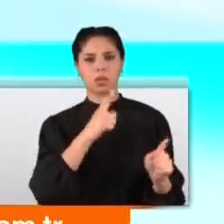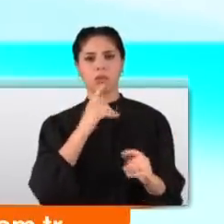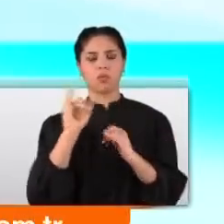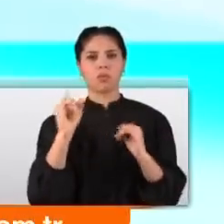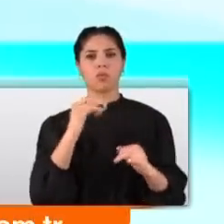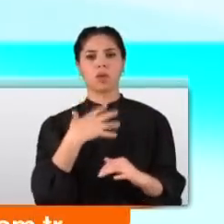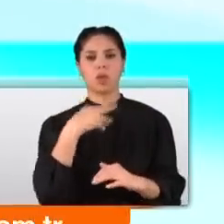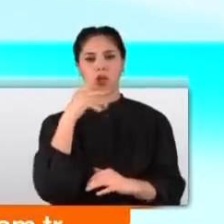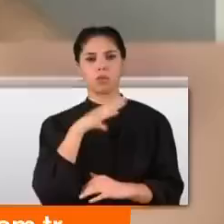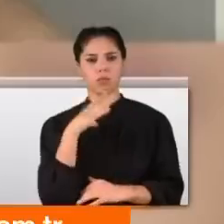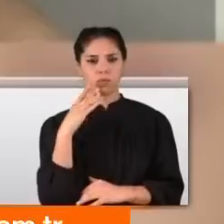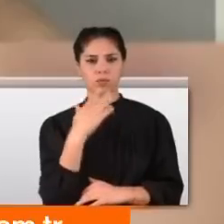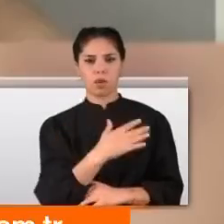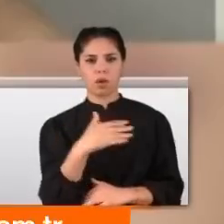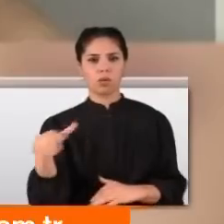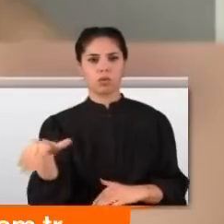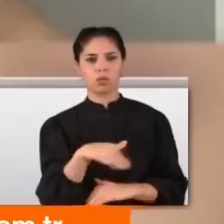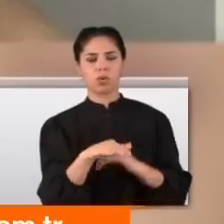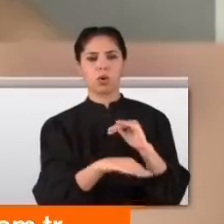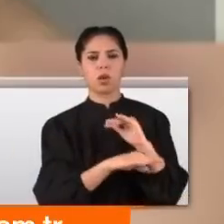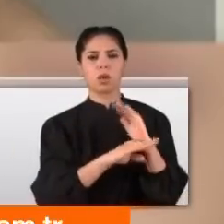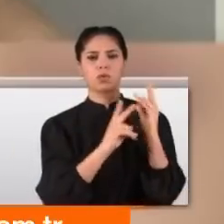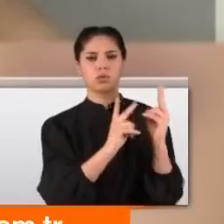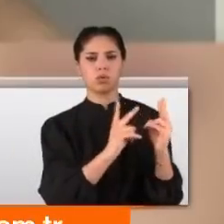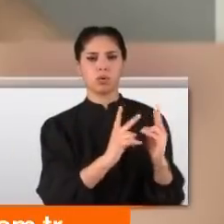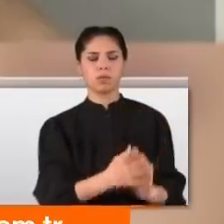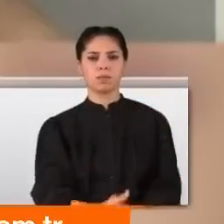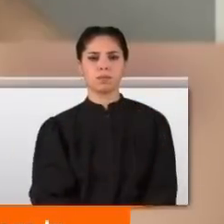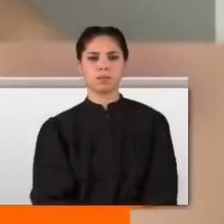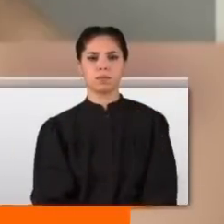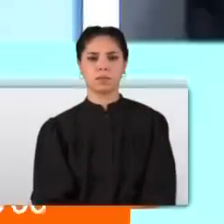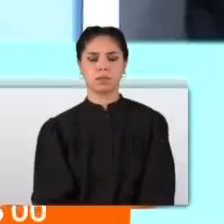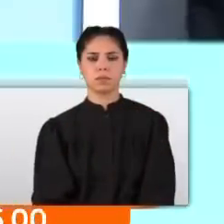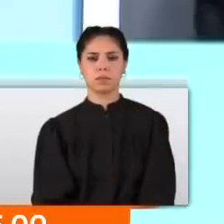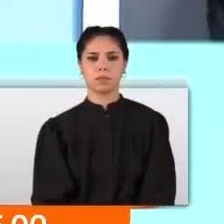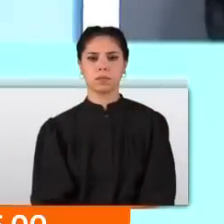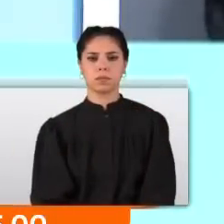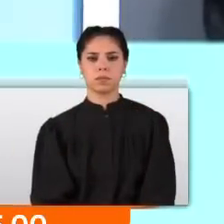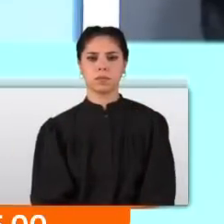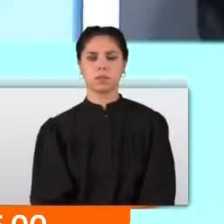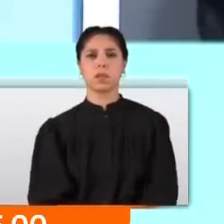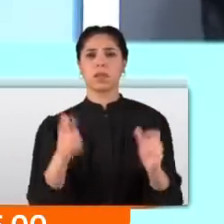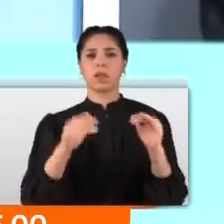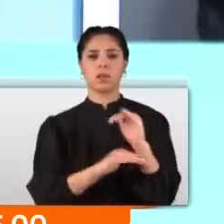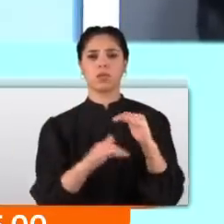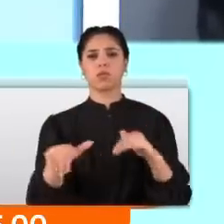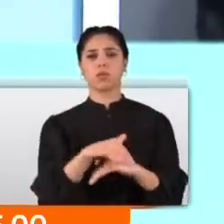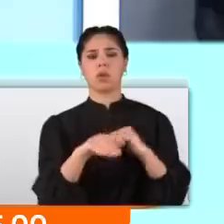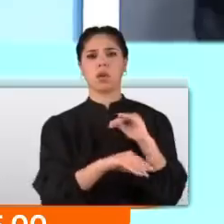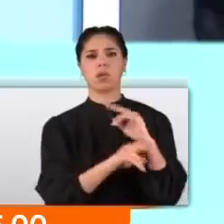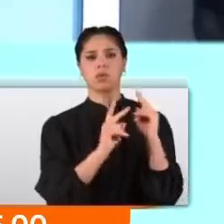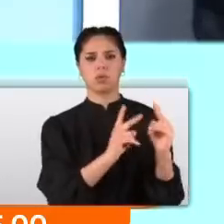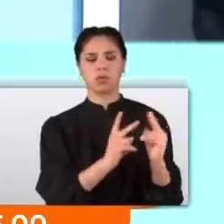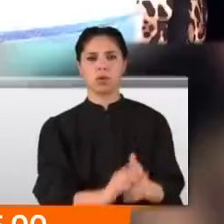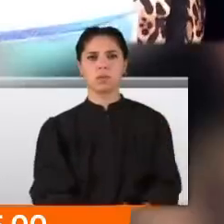ederek kendi kendine konuşuyormuş. Evet. Sokaklarda yaşıyormuş bu çocuk ya. Nerede yaşayacak Müge Hanım? Nerede yaşayacak? Sokakta olan sokakta yaşayacak. Ah